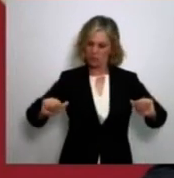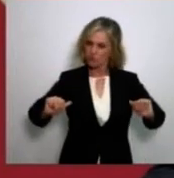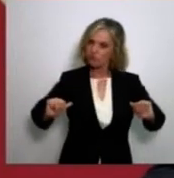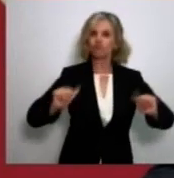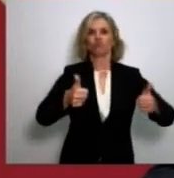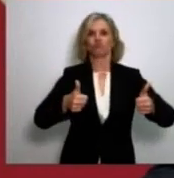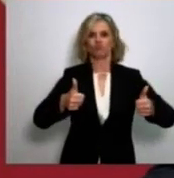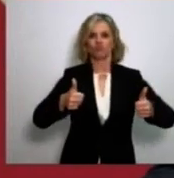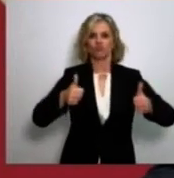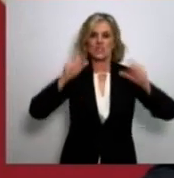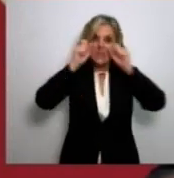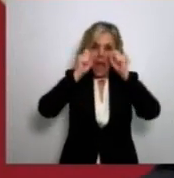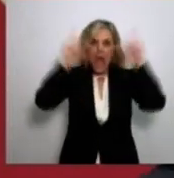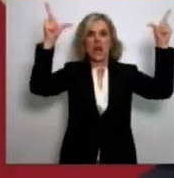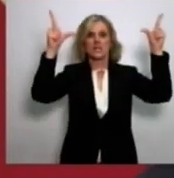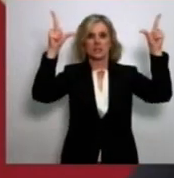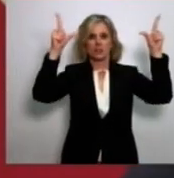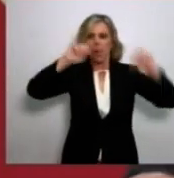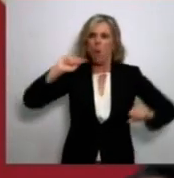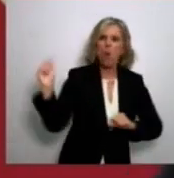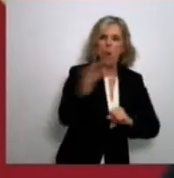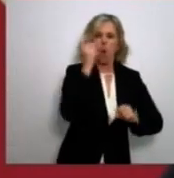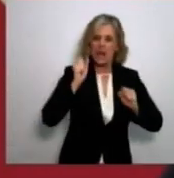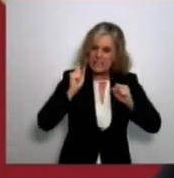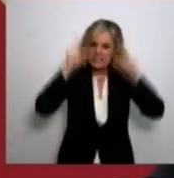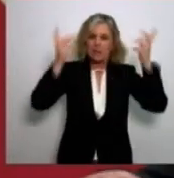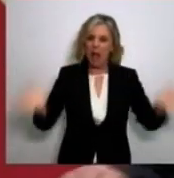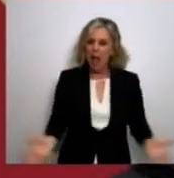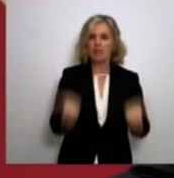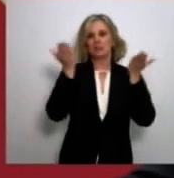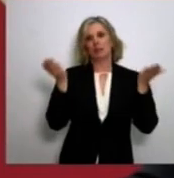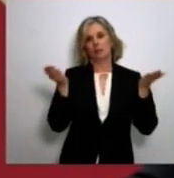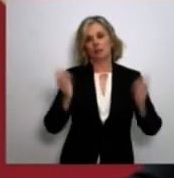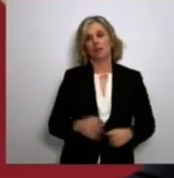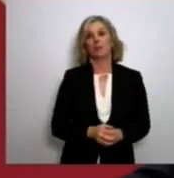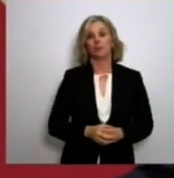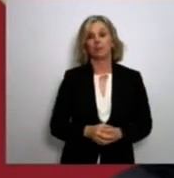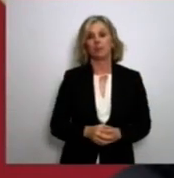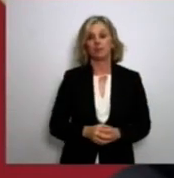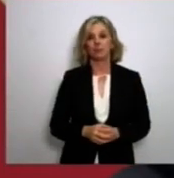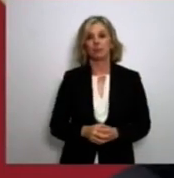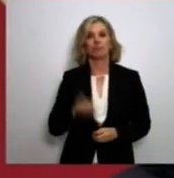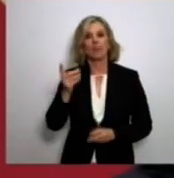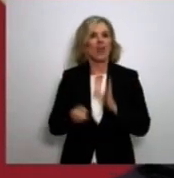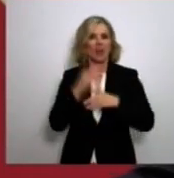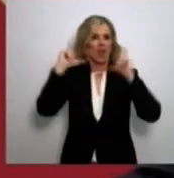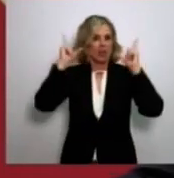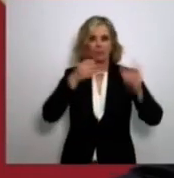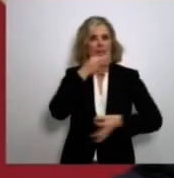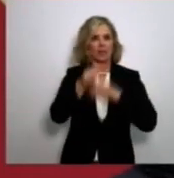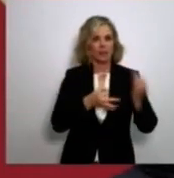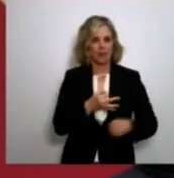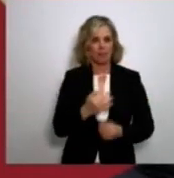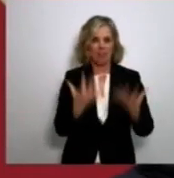εάν ξυπνήσουμε. Σας έδειξα προηγουμένως ότι το προδοτικό κόμμα της Νέας Δημοκρατίας μιλάει για 10.000